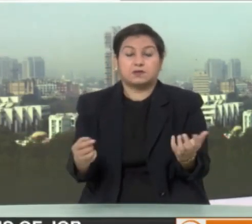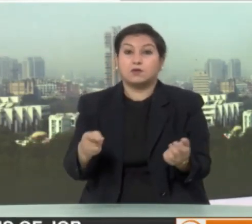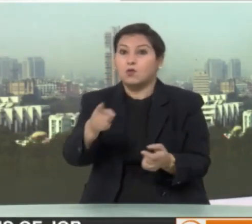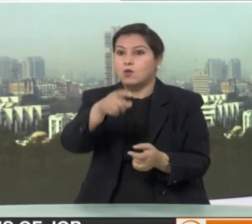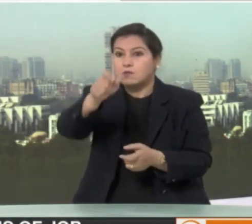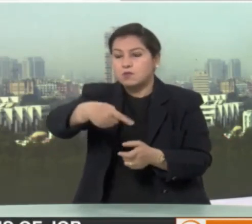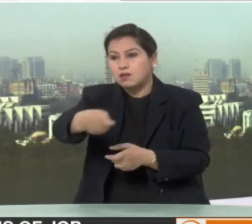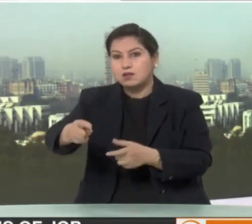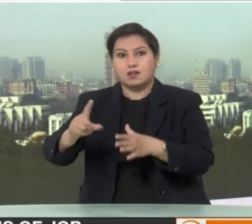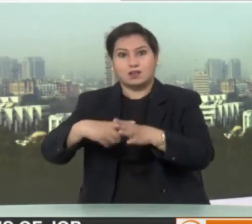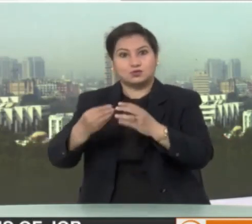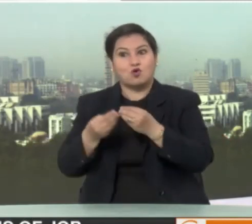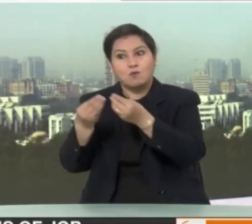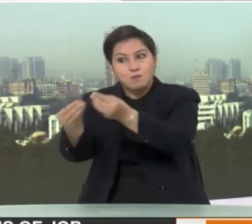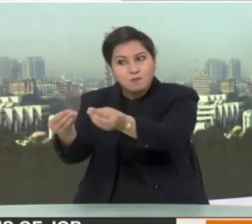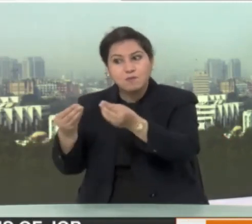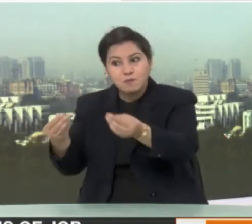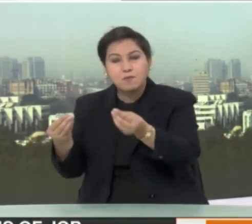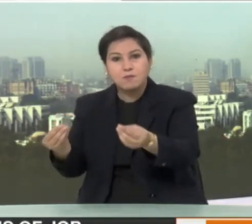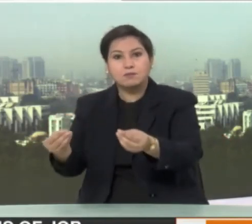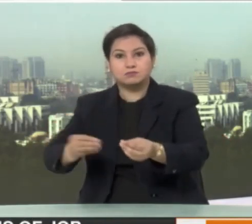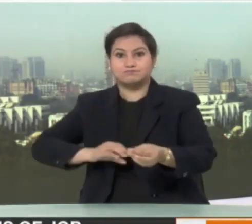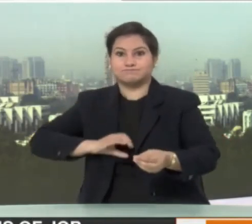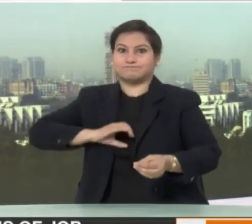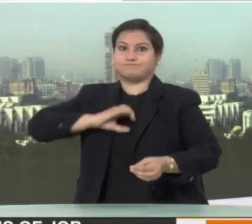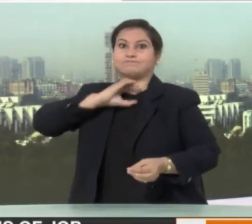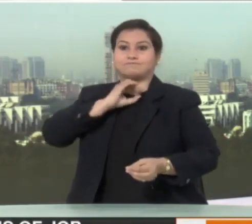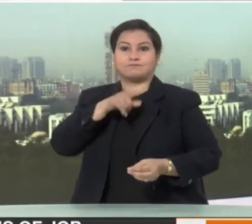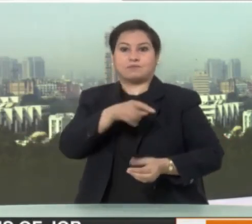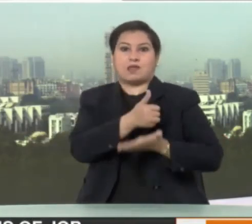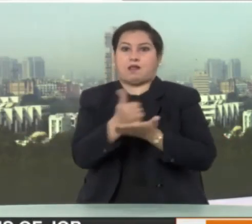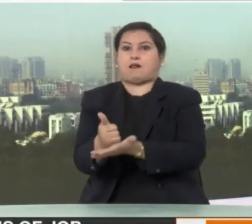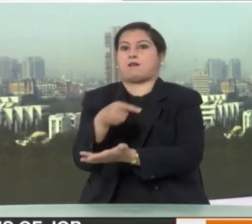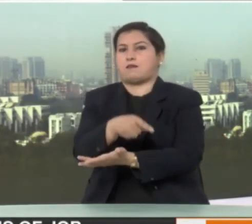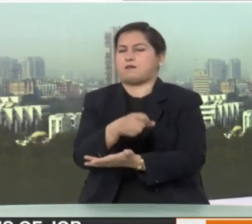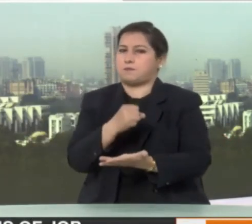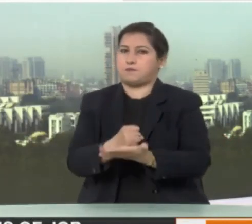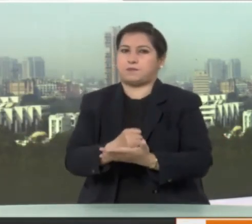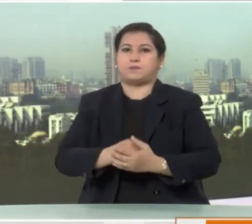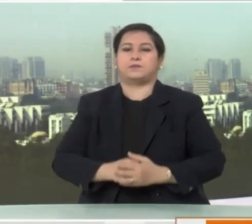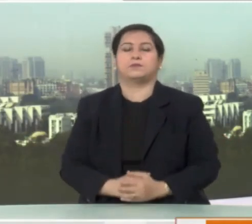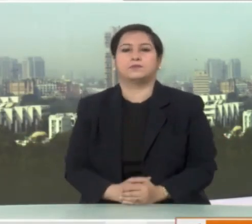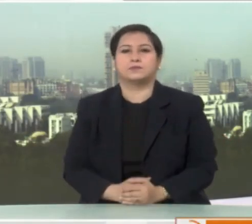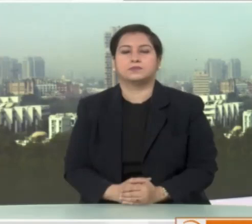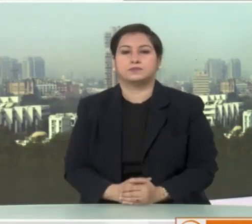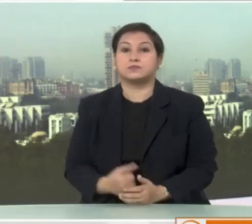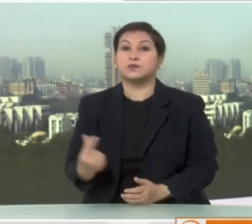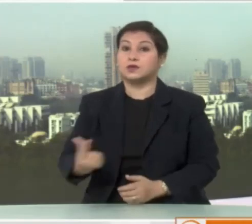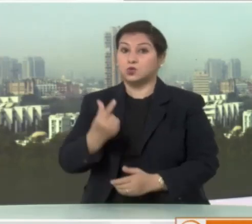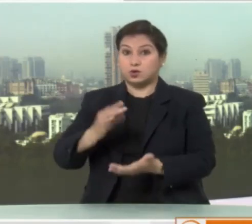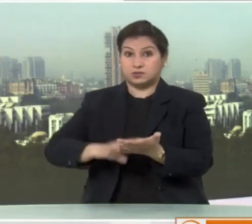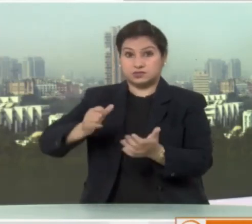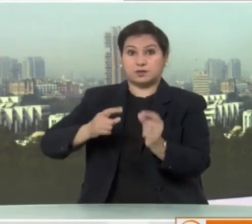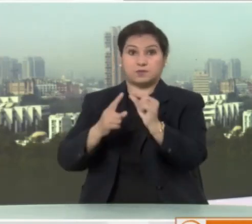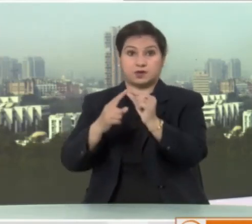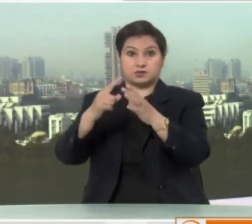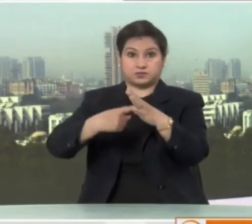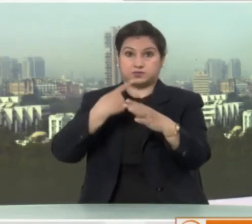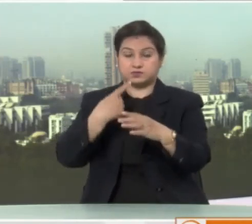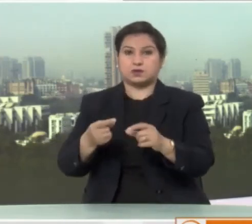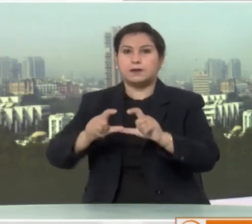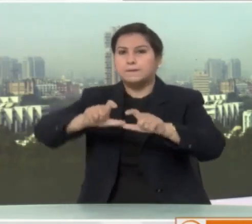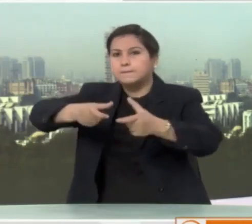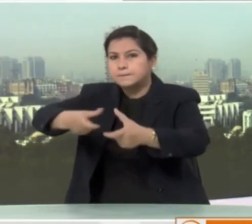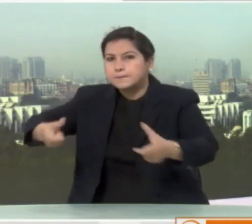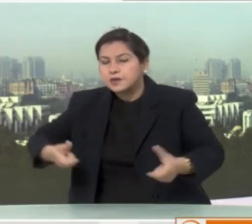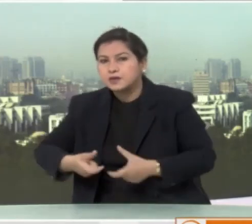रोजगारों को रीस्टोर करने में यह सहायक होगा। Union Minister Prakash Javadekar held a meeting through